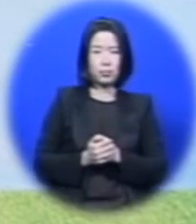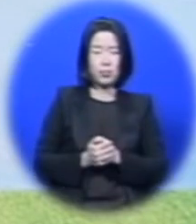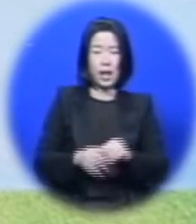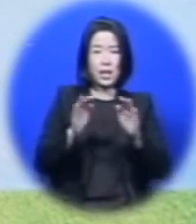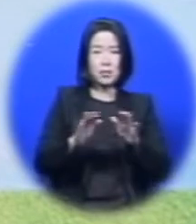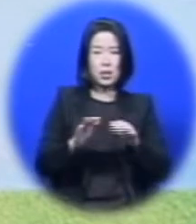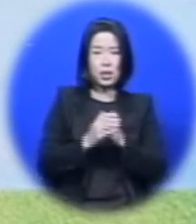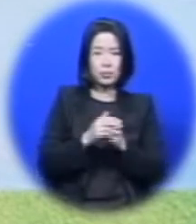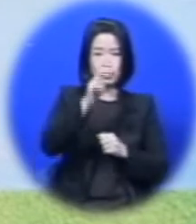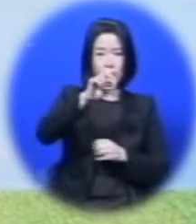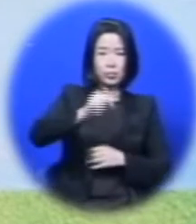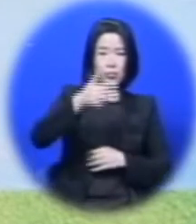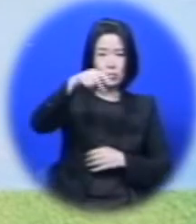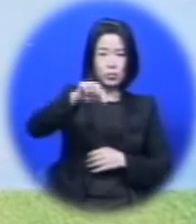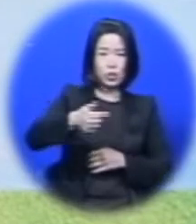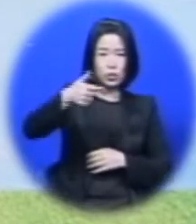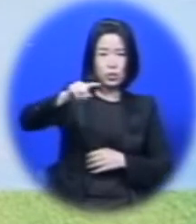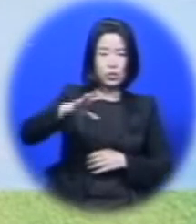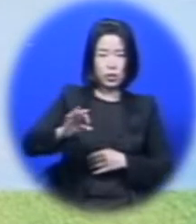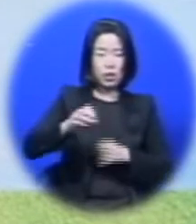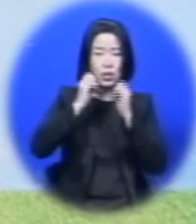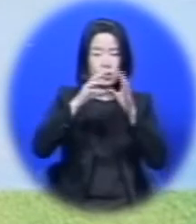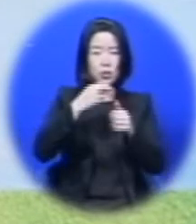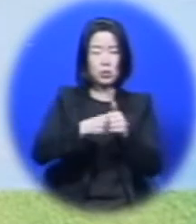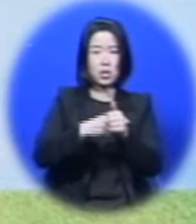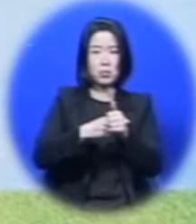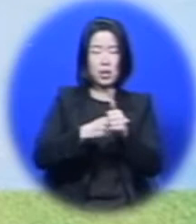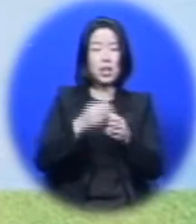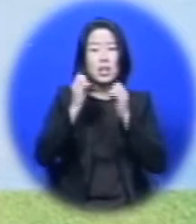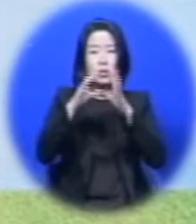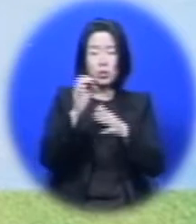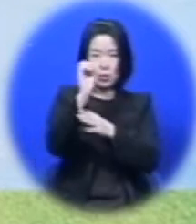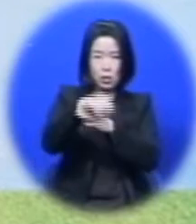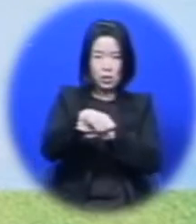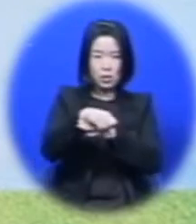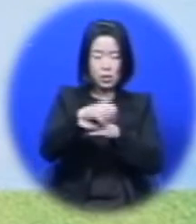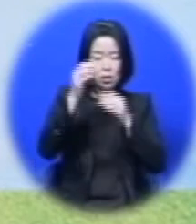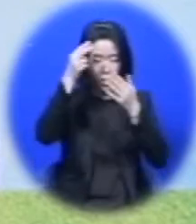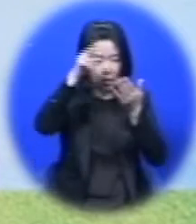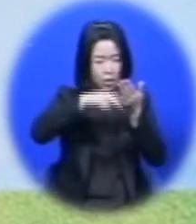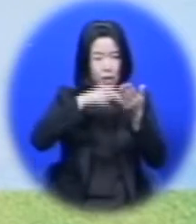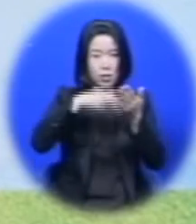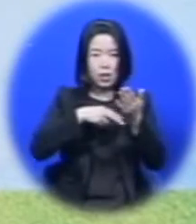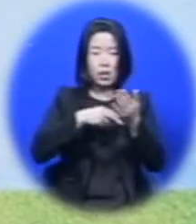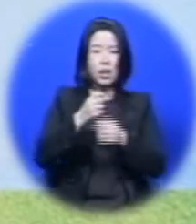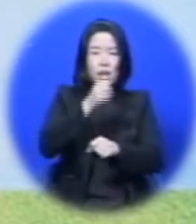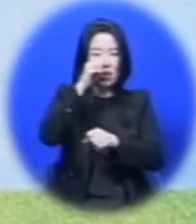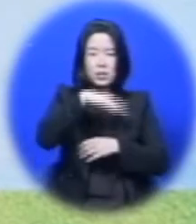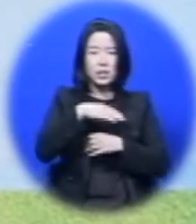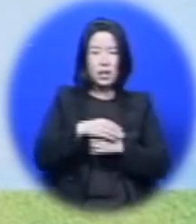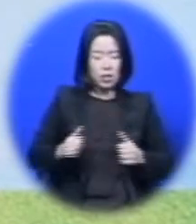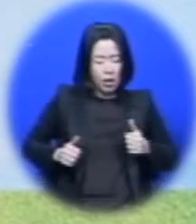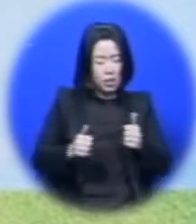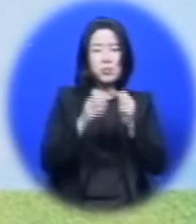이번에 문중경 전도사님의 전도의 결실들을 쭉 이렇게 살펴보는데 단순히 이분이 열심히 전도해서